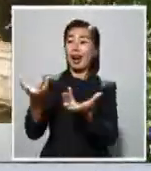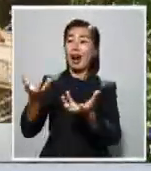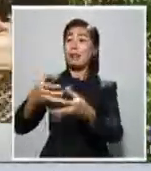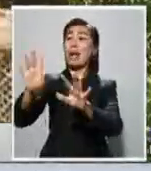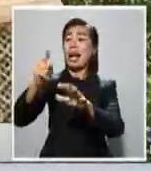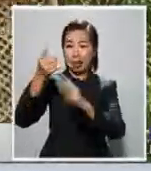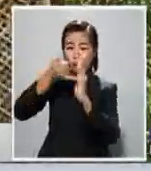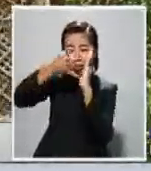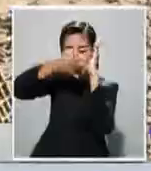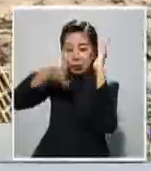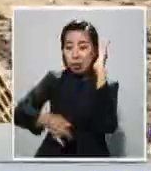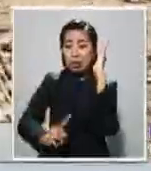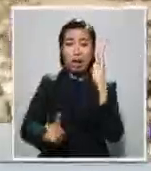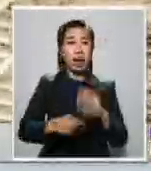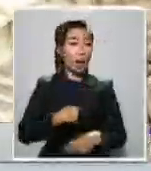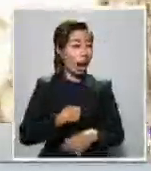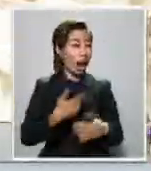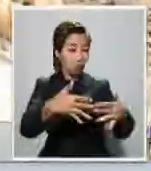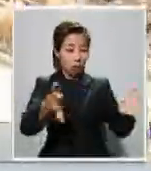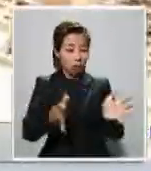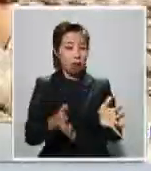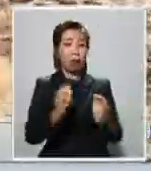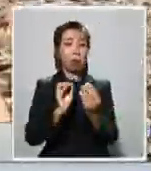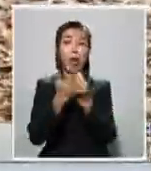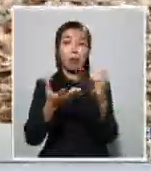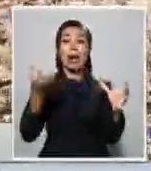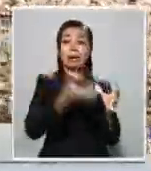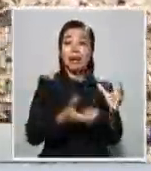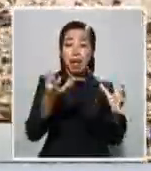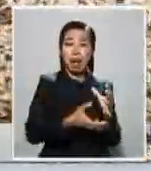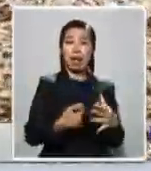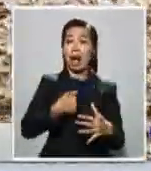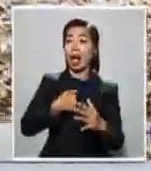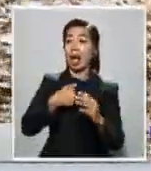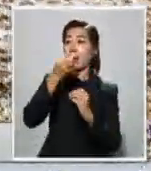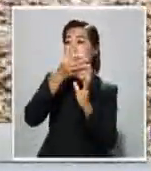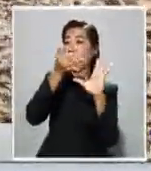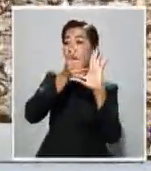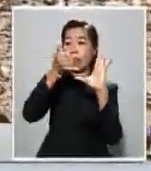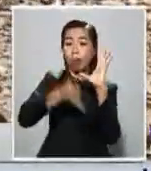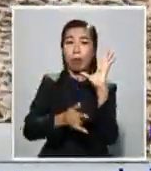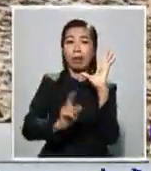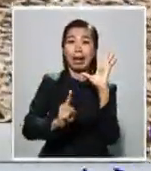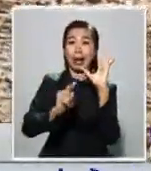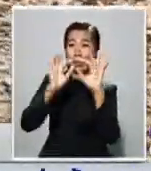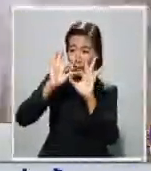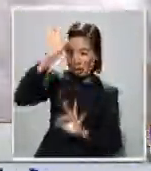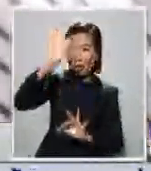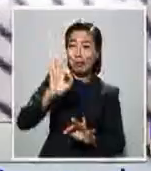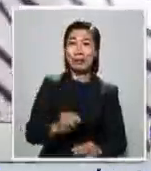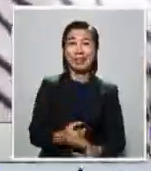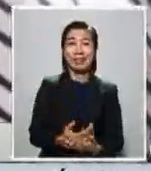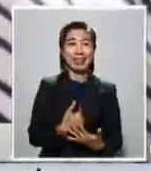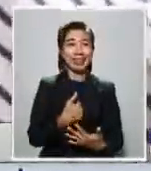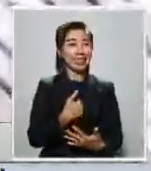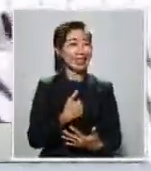มจะลงยังไง ของก็ต้องใส่ผลไม ้เฮ้ยแล้วมันจะลงยังไงล่ะเนี่ยสูงด้วยเ